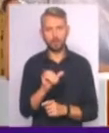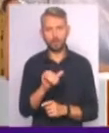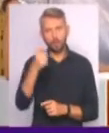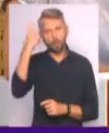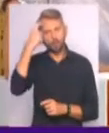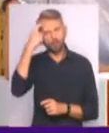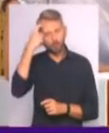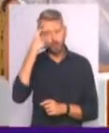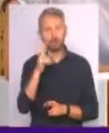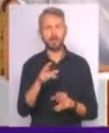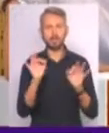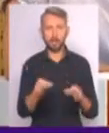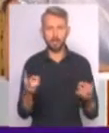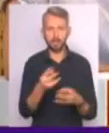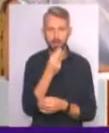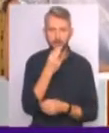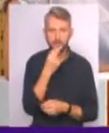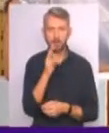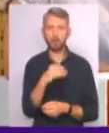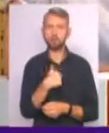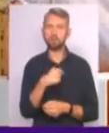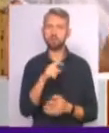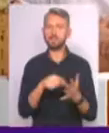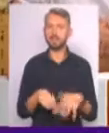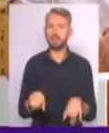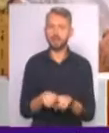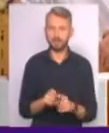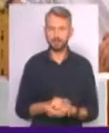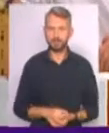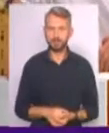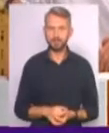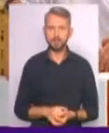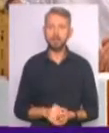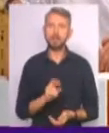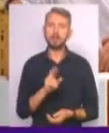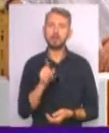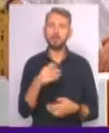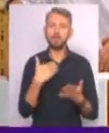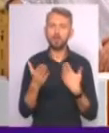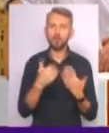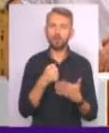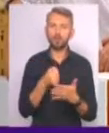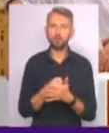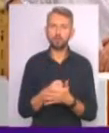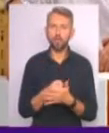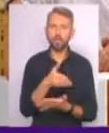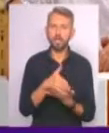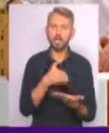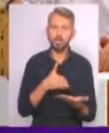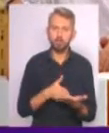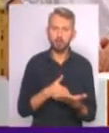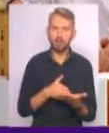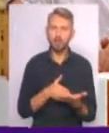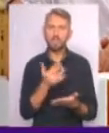того, як правильно треба питатися. Ну, у мене до вас таке питання. Як ви відноситеся до хліба, скільки